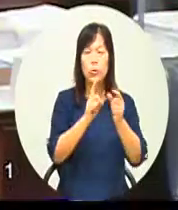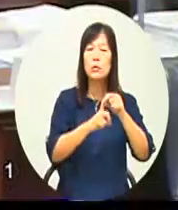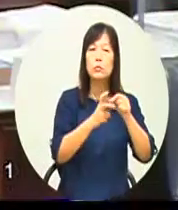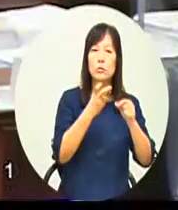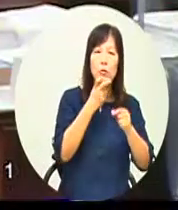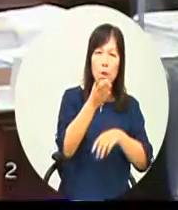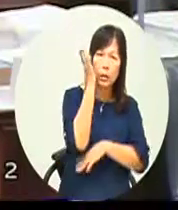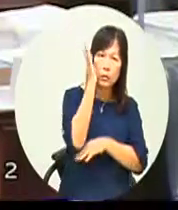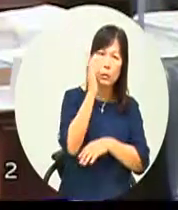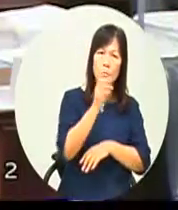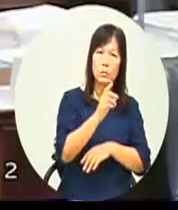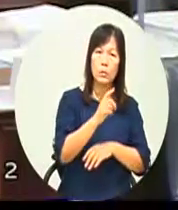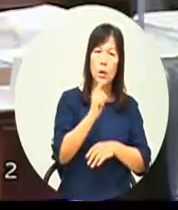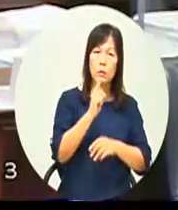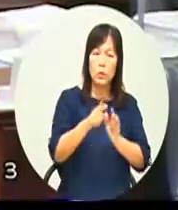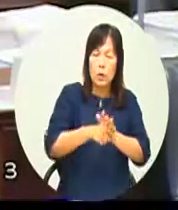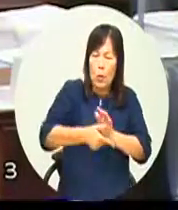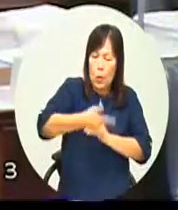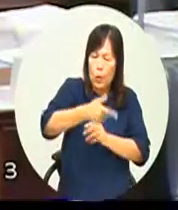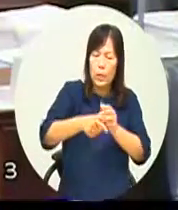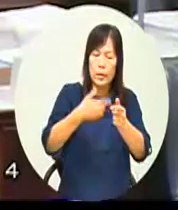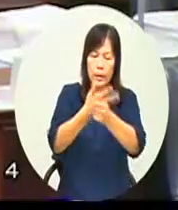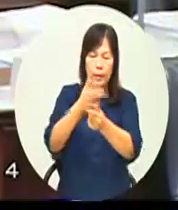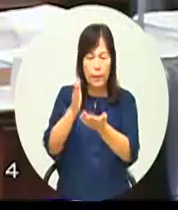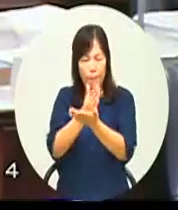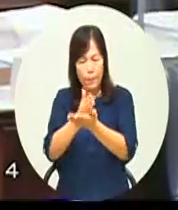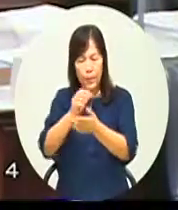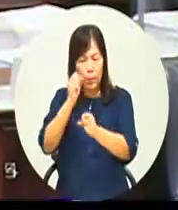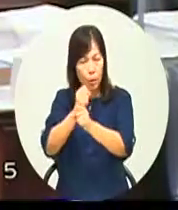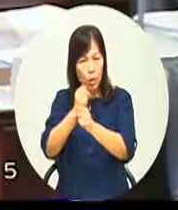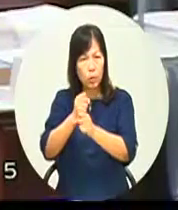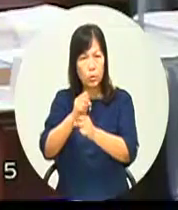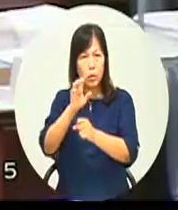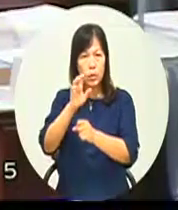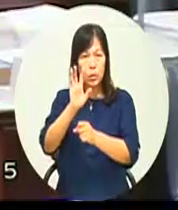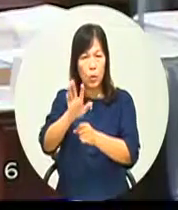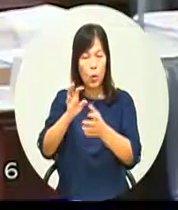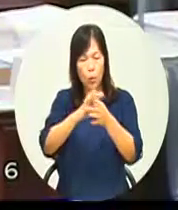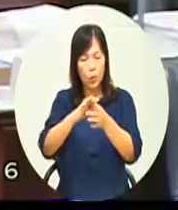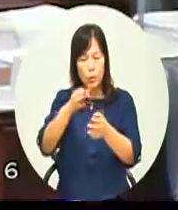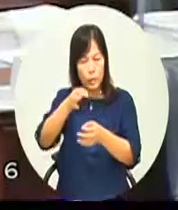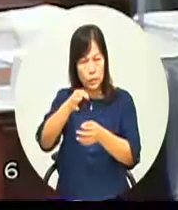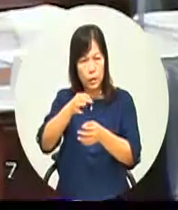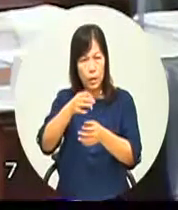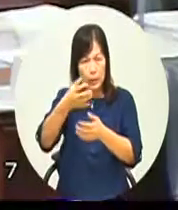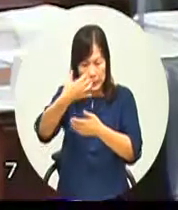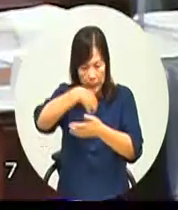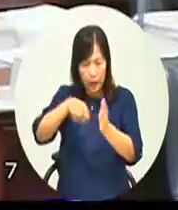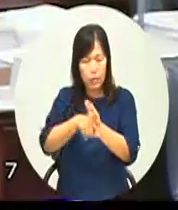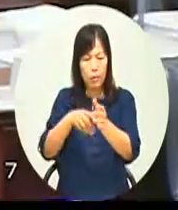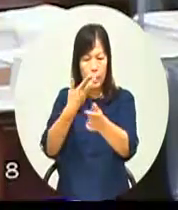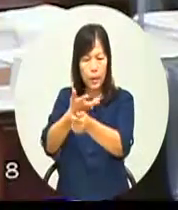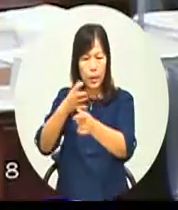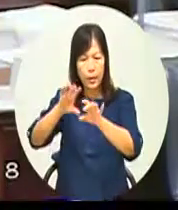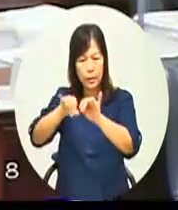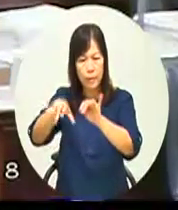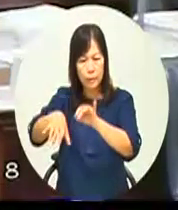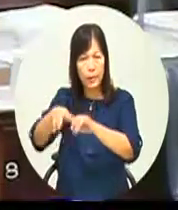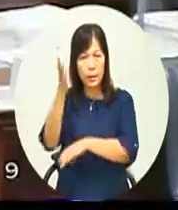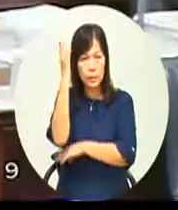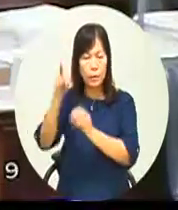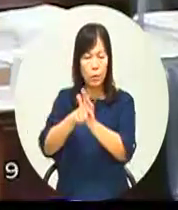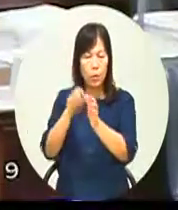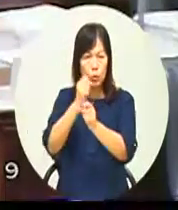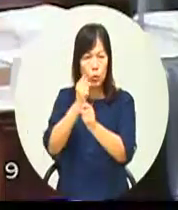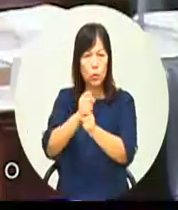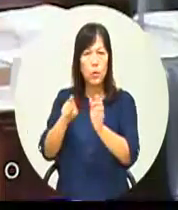言，其实尽快的让这些评估的作业能够编列相关的预算，让地方政府先走，才能去压缩